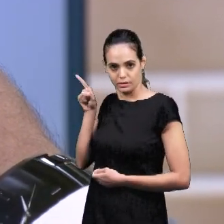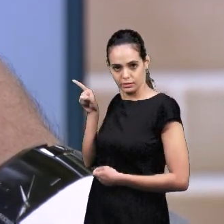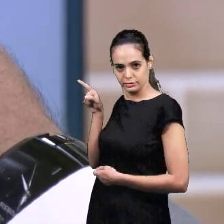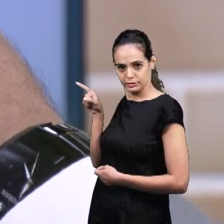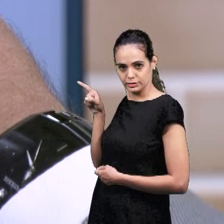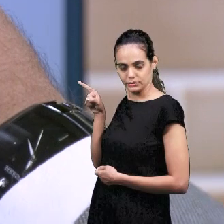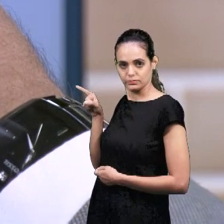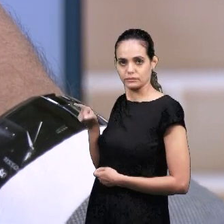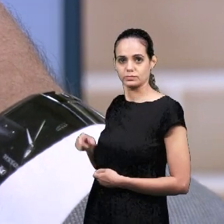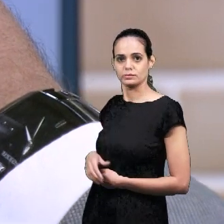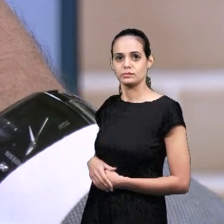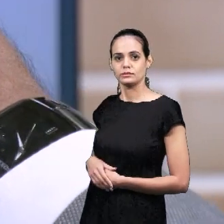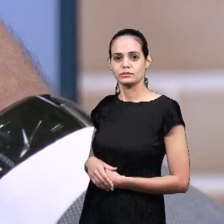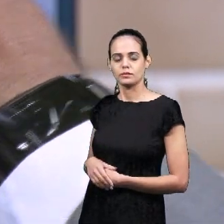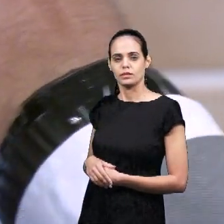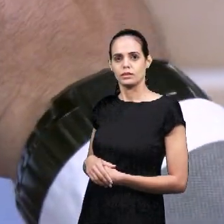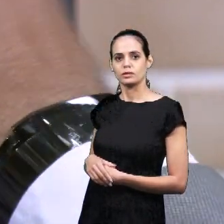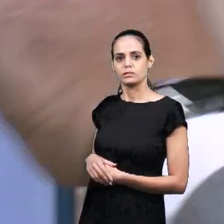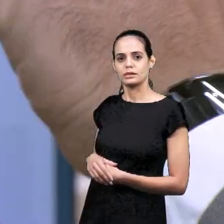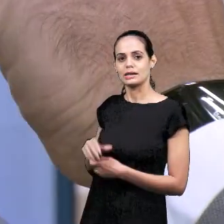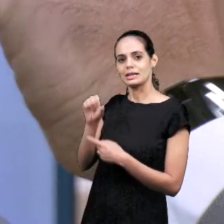pas? Son nom,